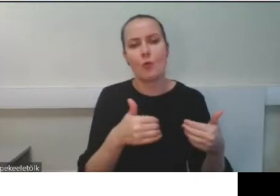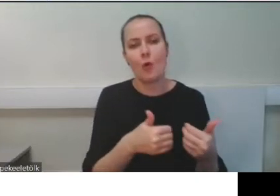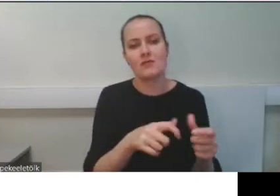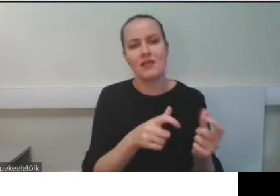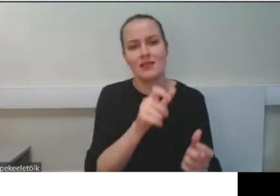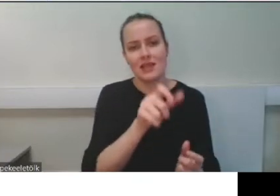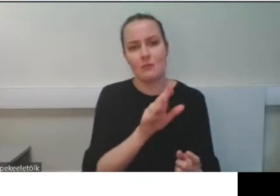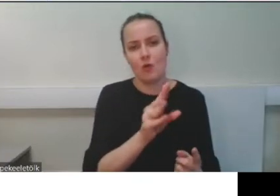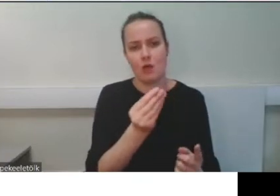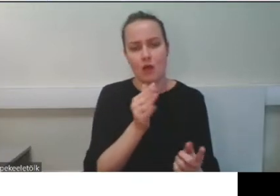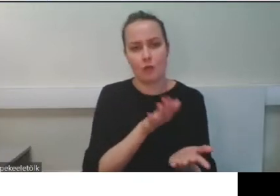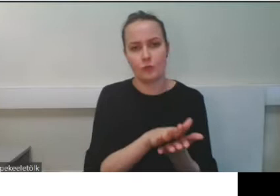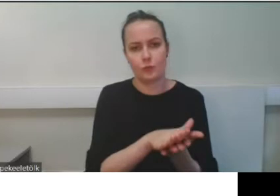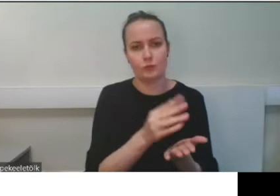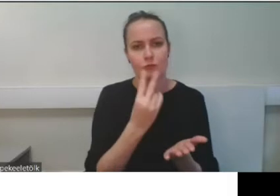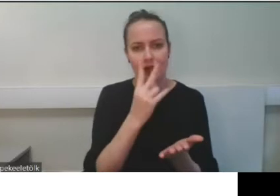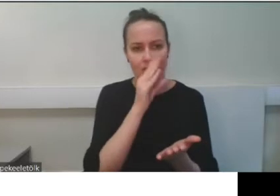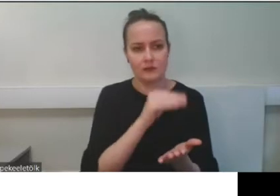näiteks.